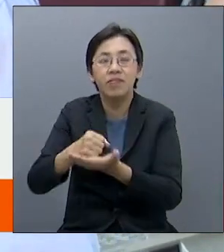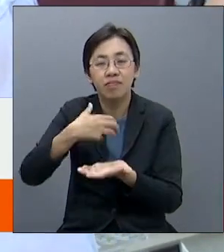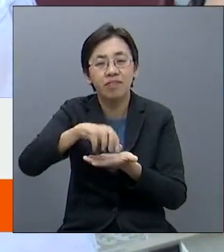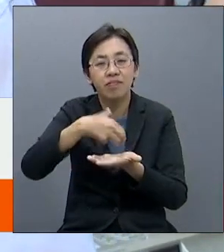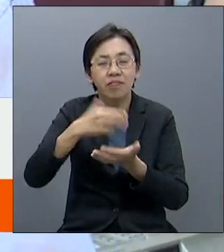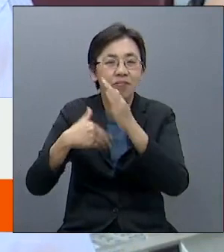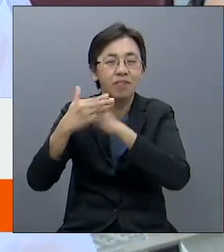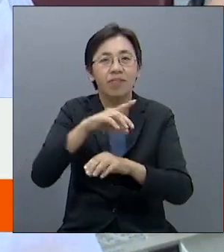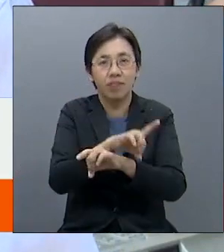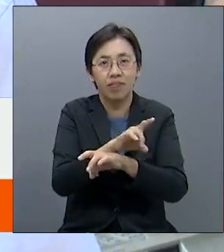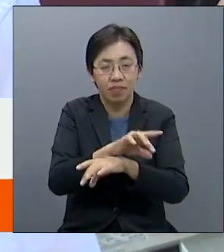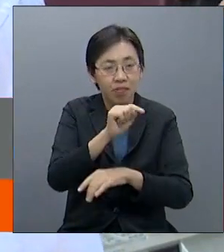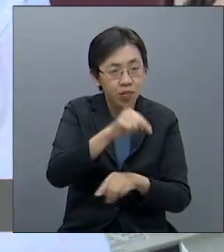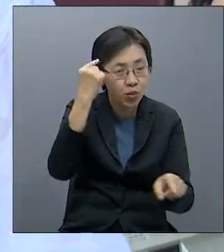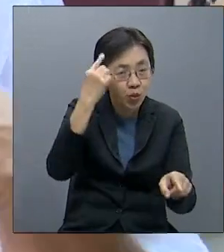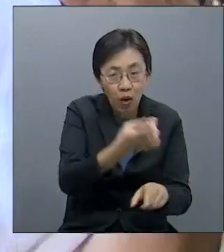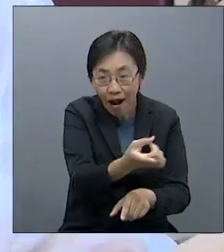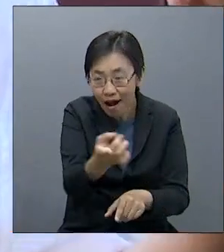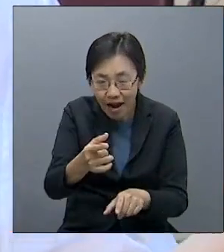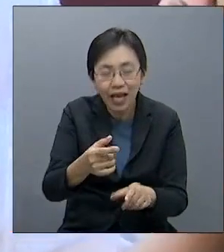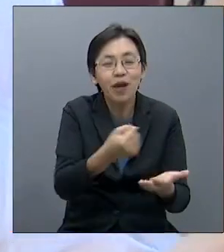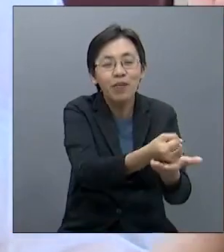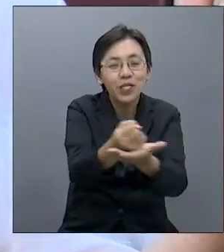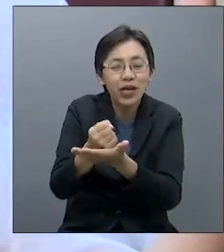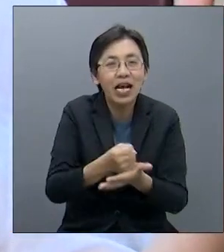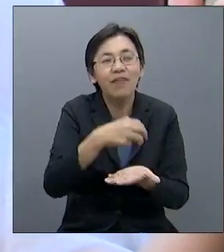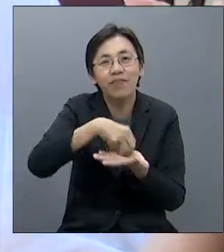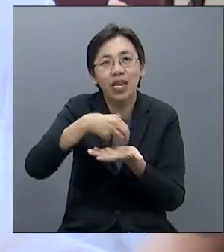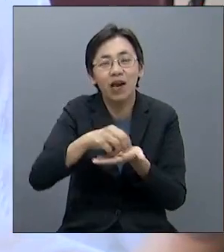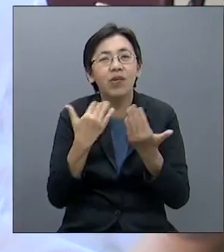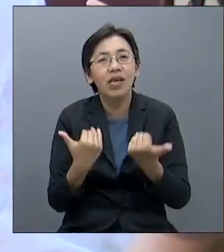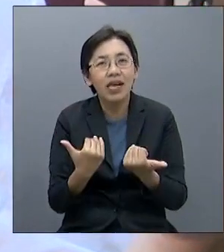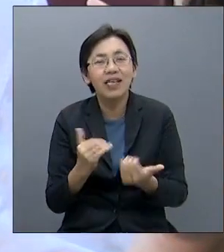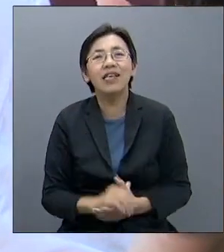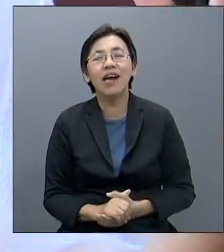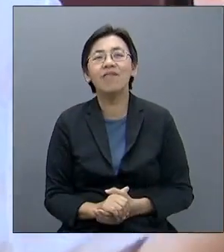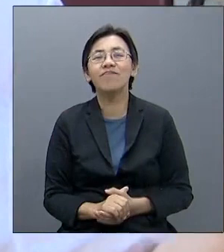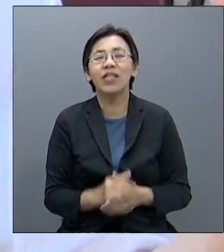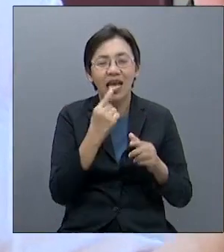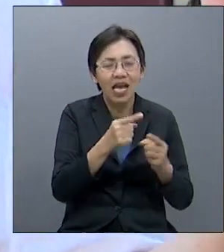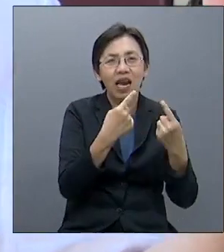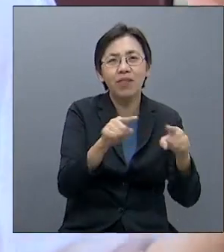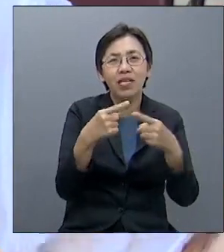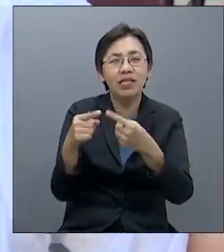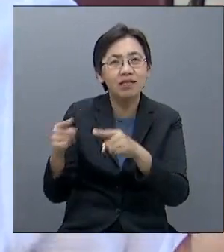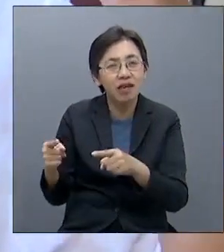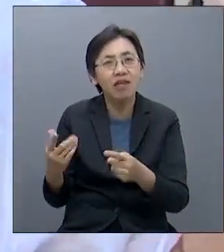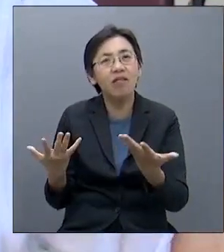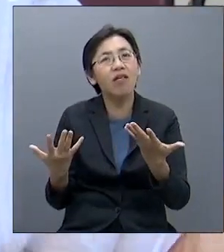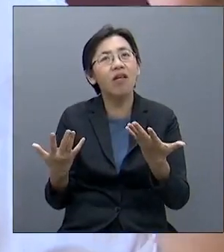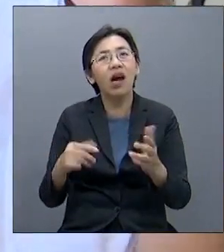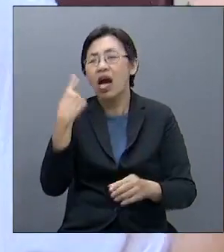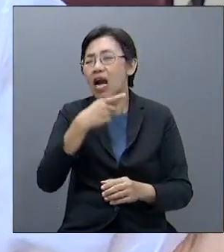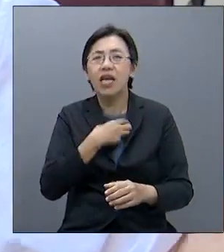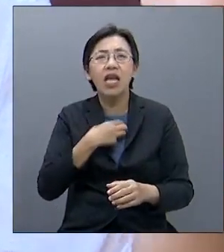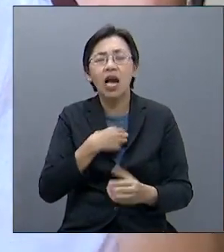วยสิ่งที่พวกเขารู้เพราะนั้นหมายความว่าเทศกาลรอบนี้มันก็เลยมีความหลากหลายในสีสันที่ใครๆก็สามารถที่